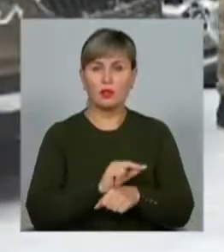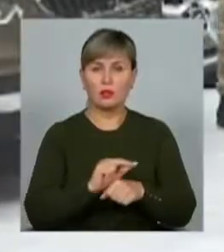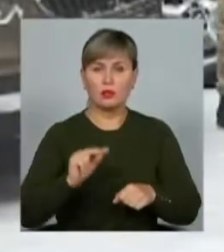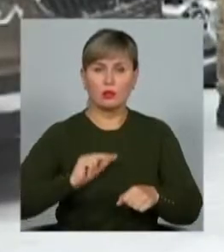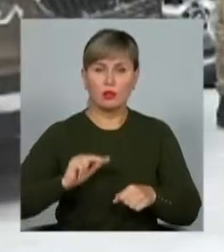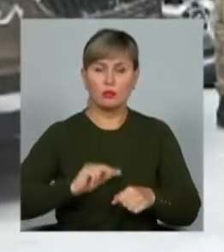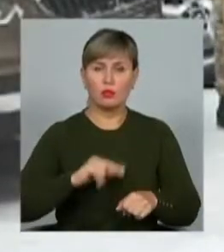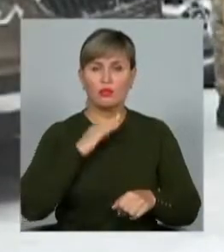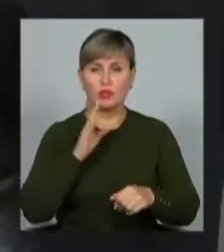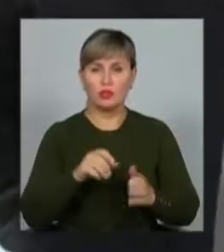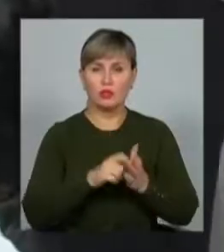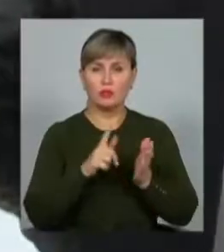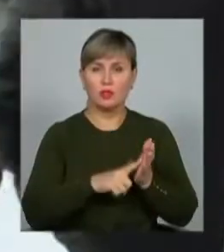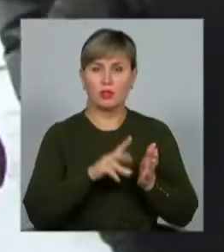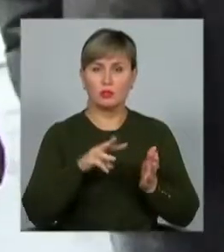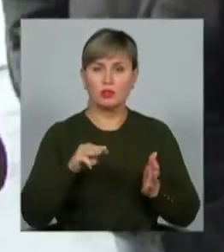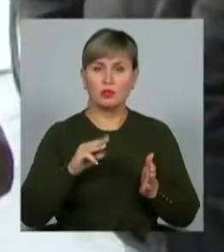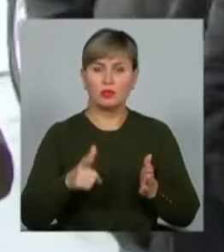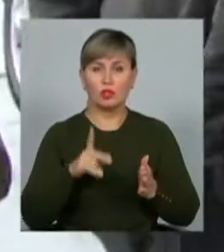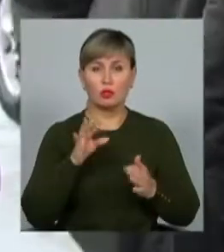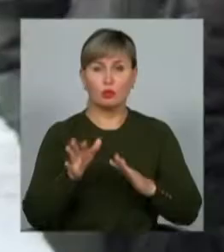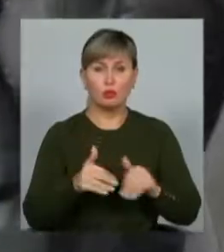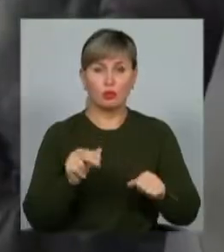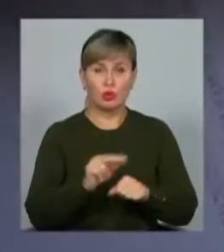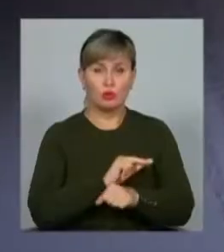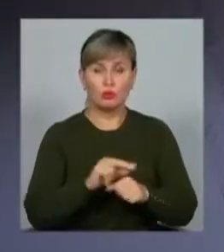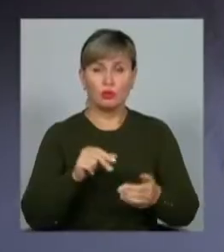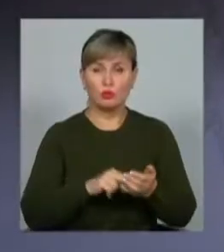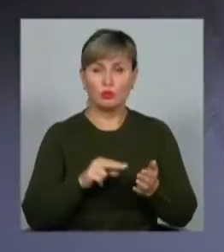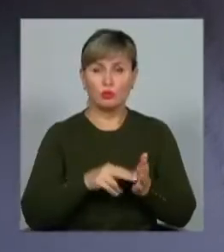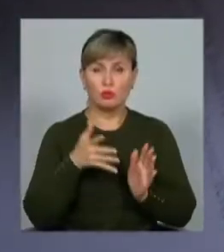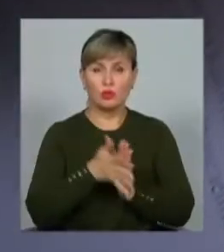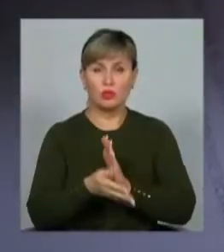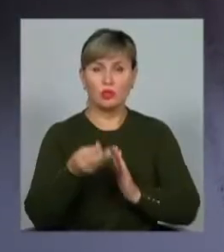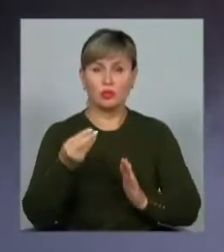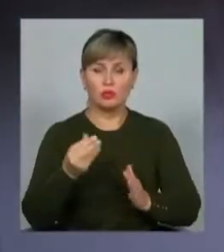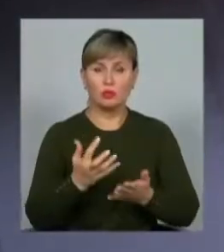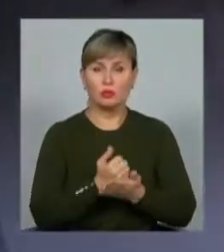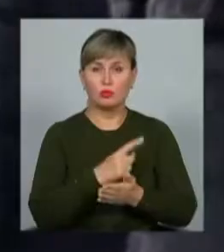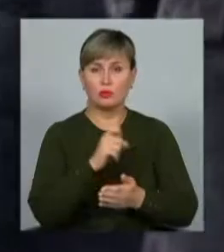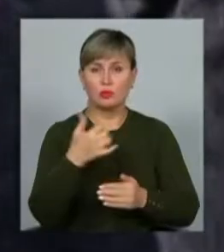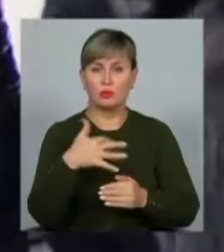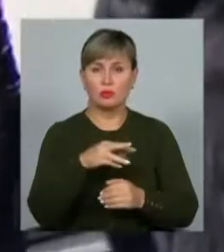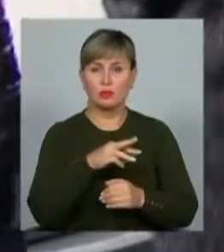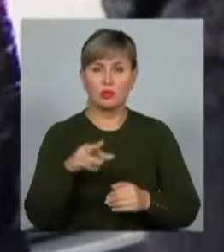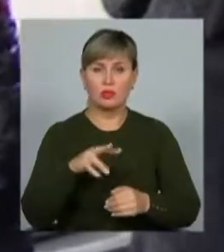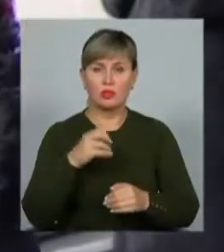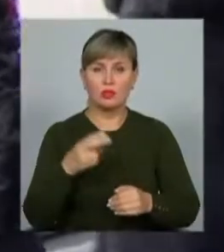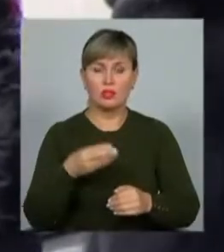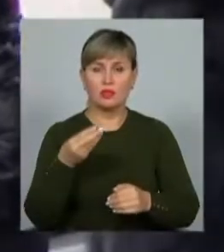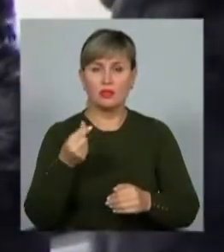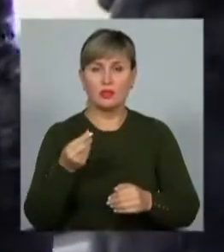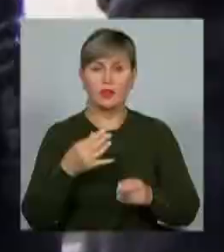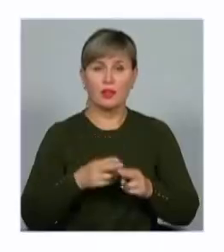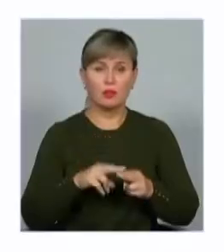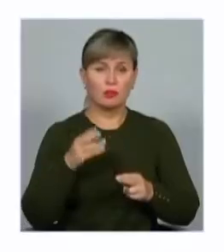было хватить 17 миллионов тенге. Однако после ремонта стоимость затраченных денег перевалила за 50 миллионов в национальной валюте. И